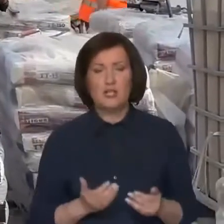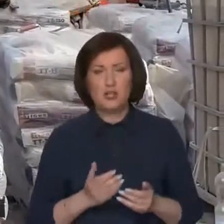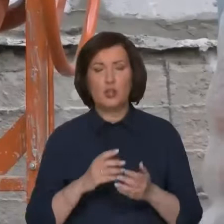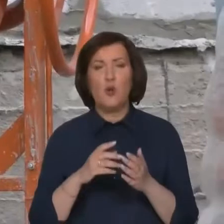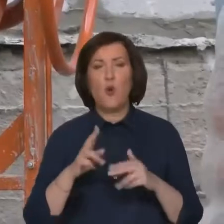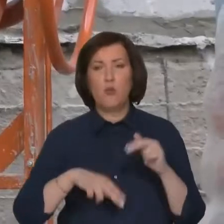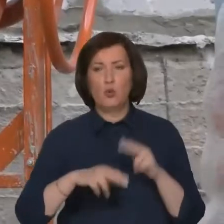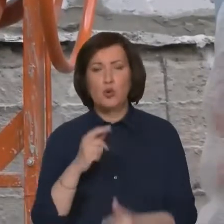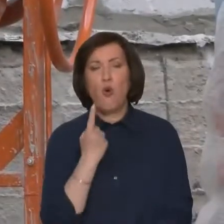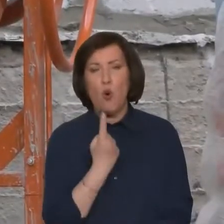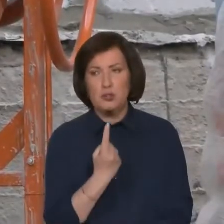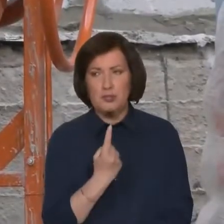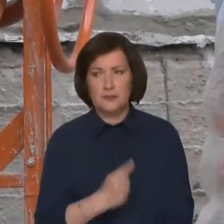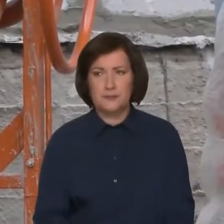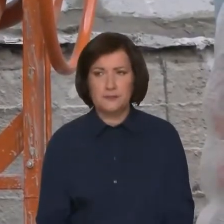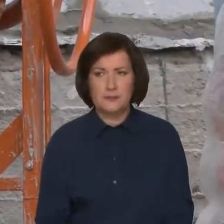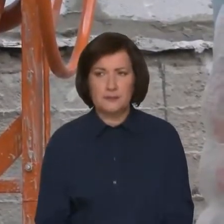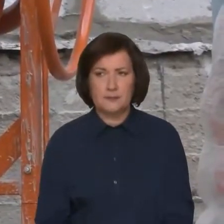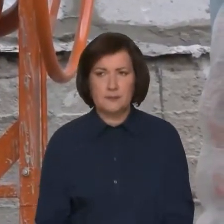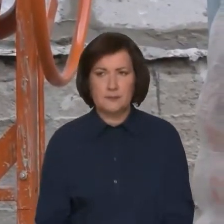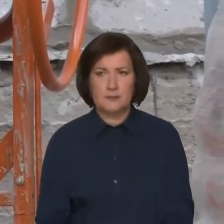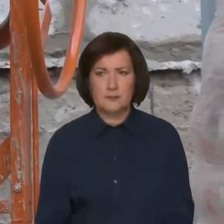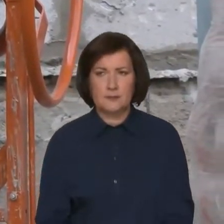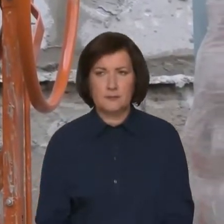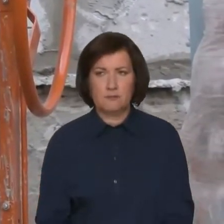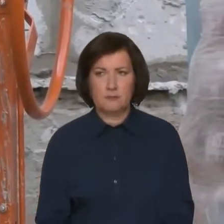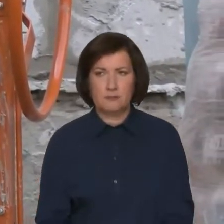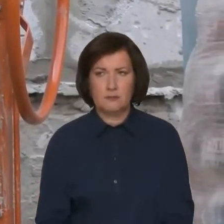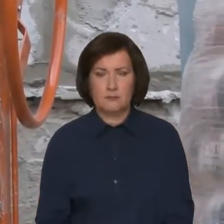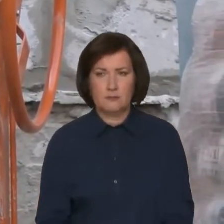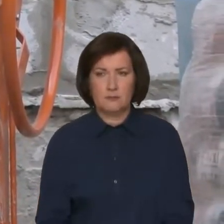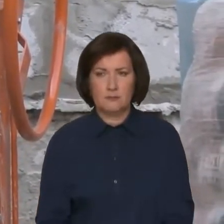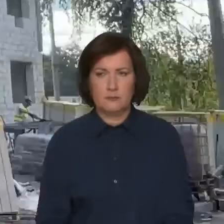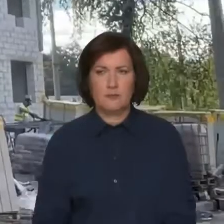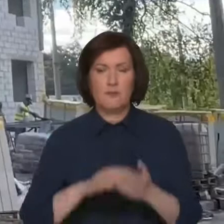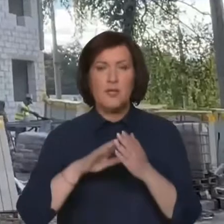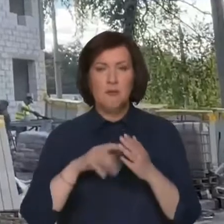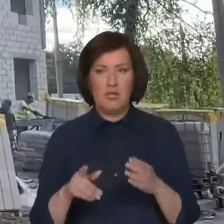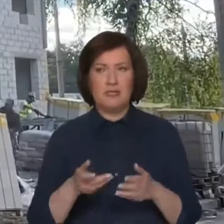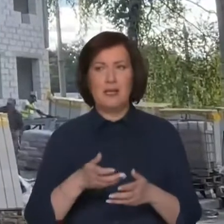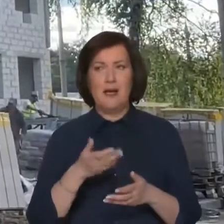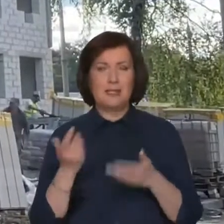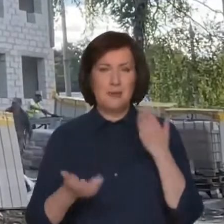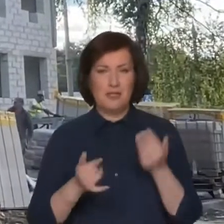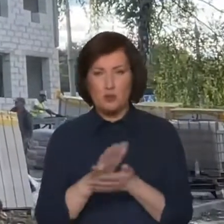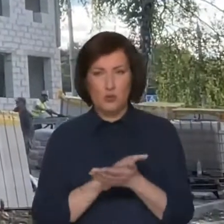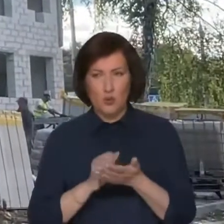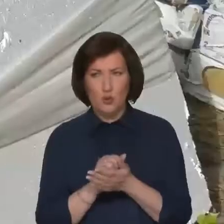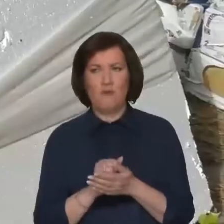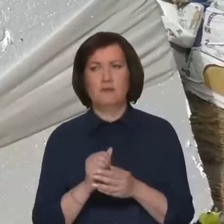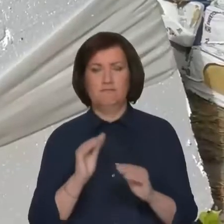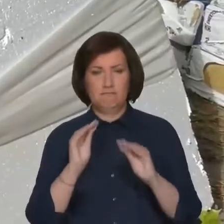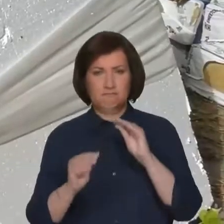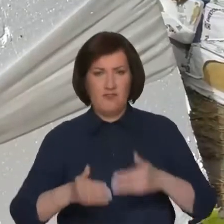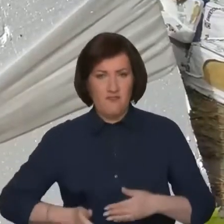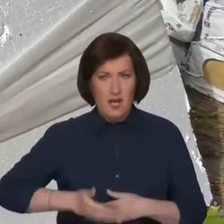«Житлобуд-1». І Після демонтажу зруйнованих панелей робітники